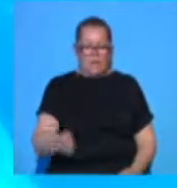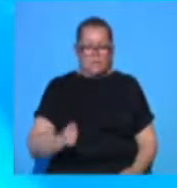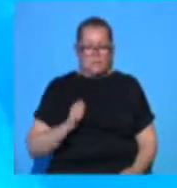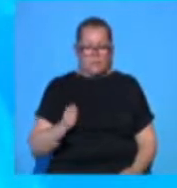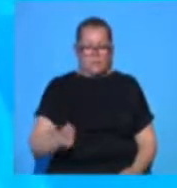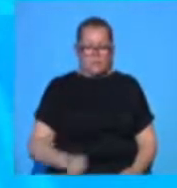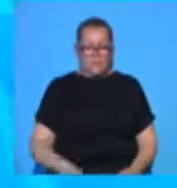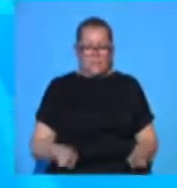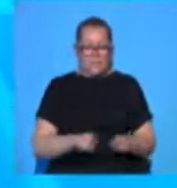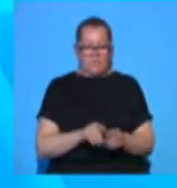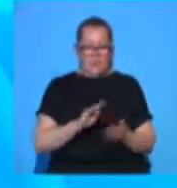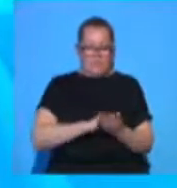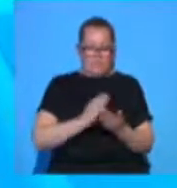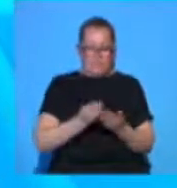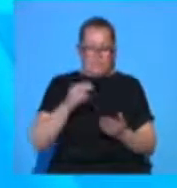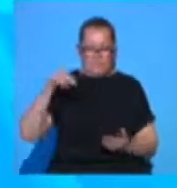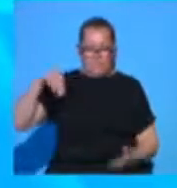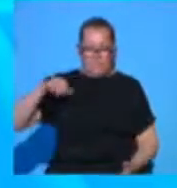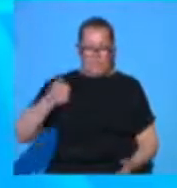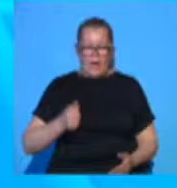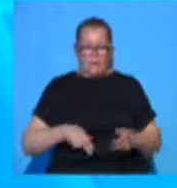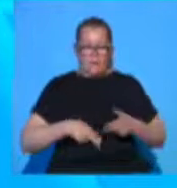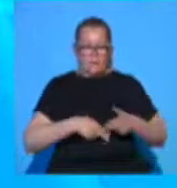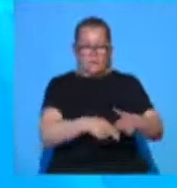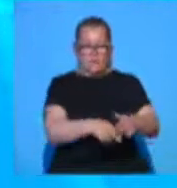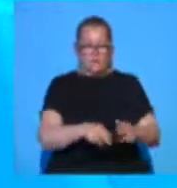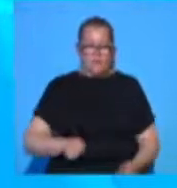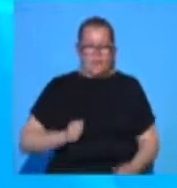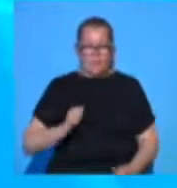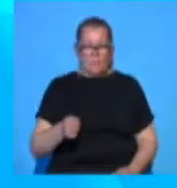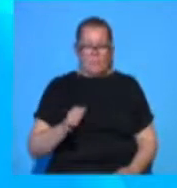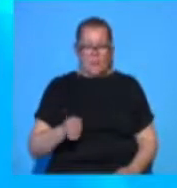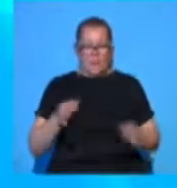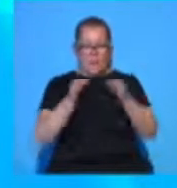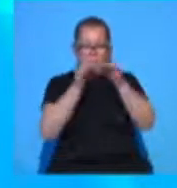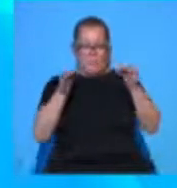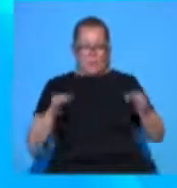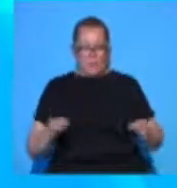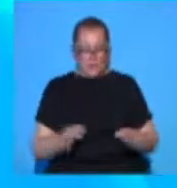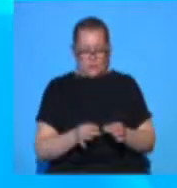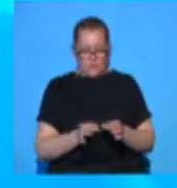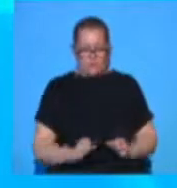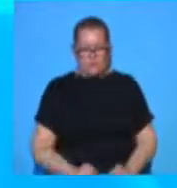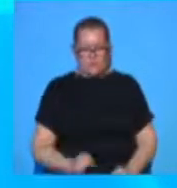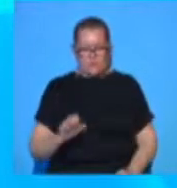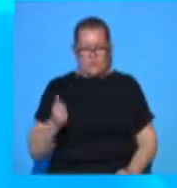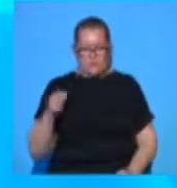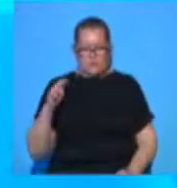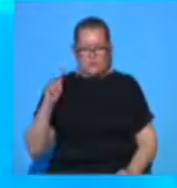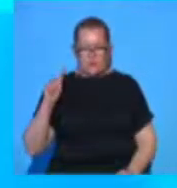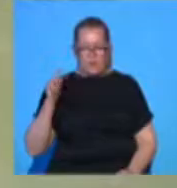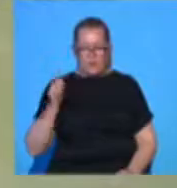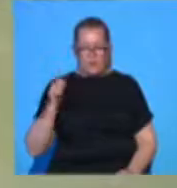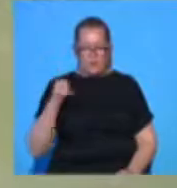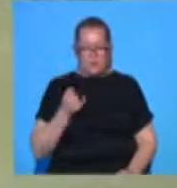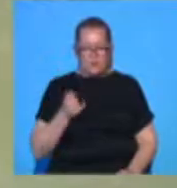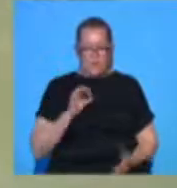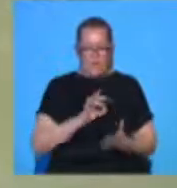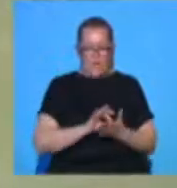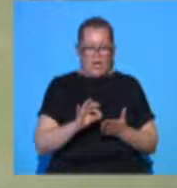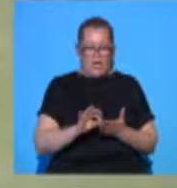asigurare, precum și plicuri mapă de însoțire a polițelor, plăcuțe de asigurat, dar și calendare.